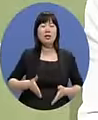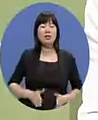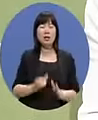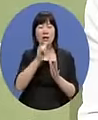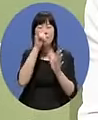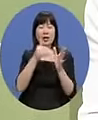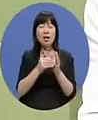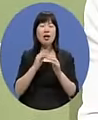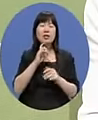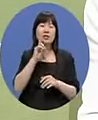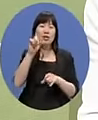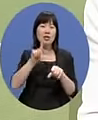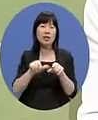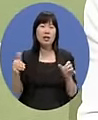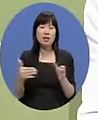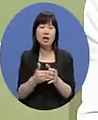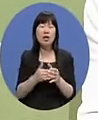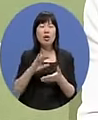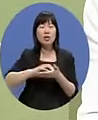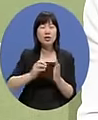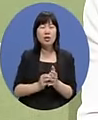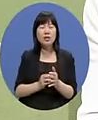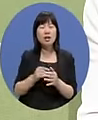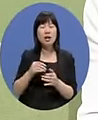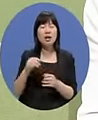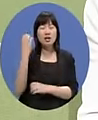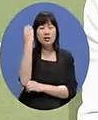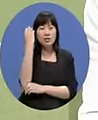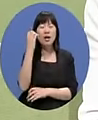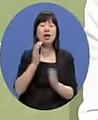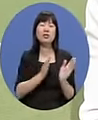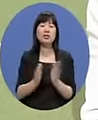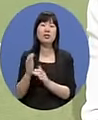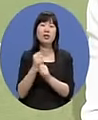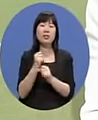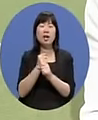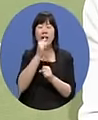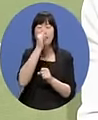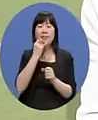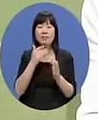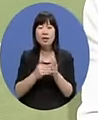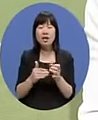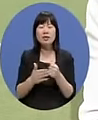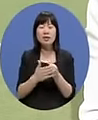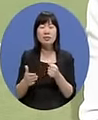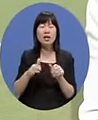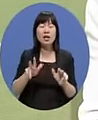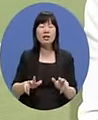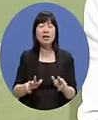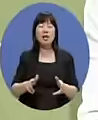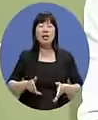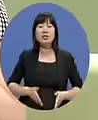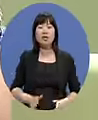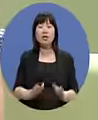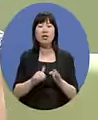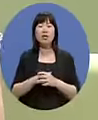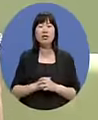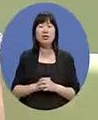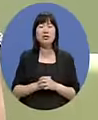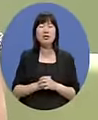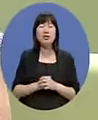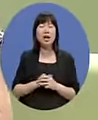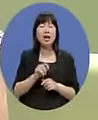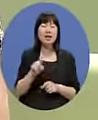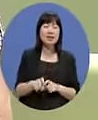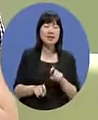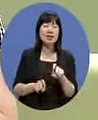태어나서 한 10살 때까지가 어느 정도 그 기틀이 형성되어진다 이렇게 이야기하거든요. 그래서 이거는 이제 태어나서